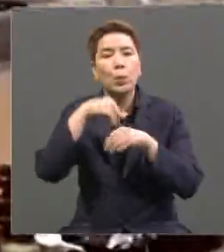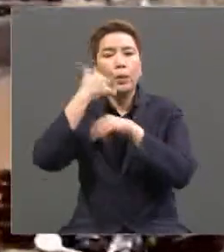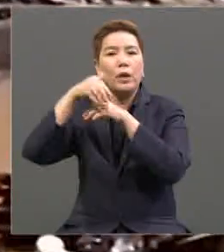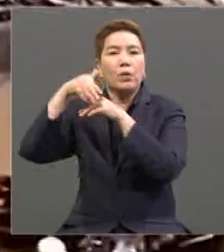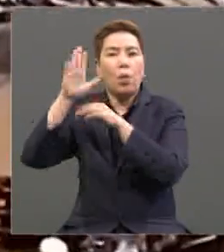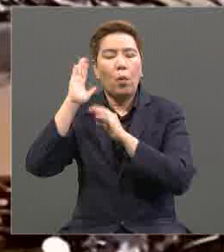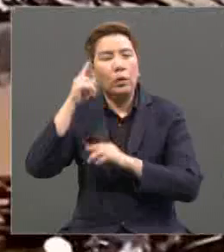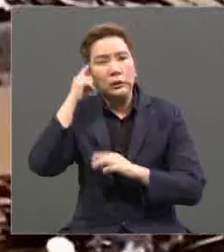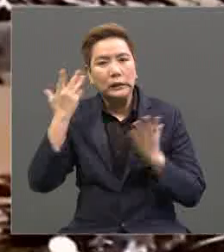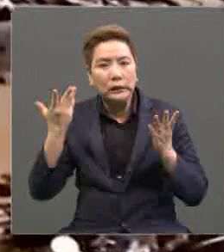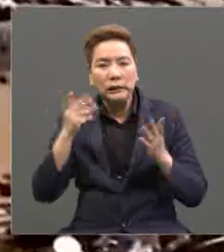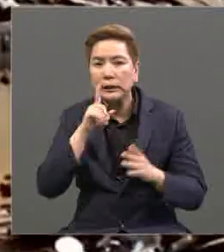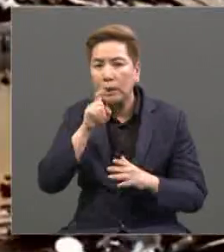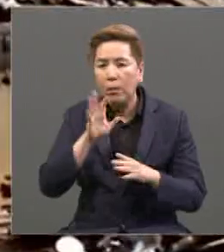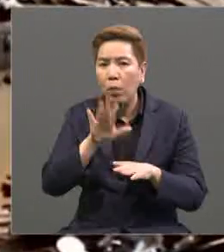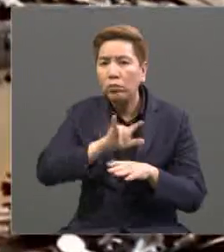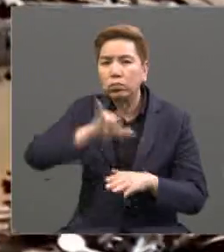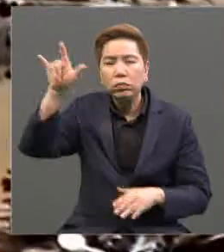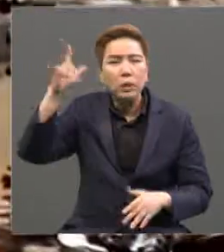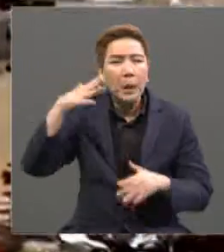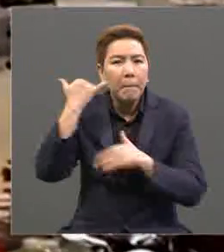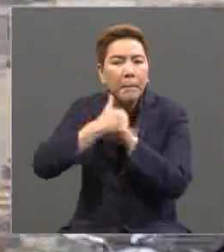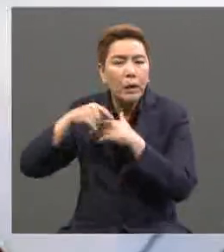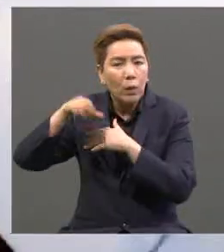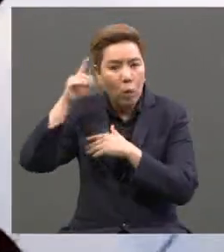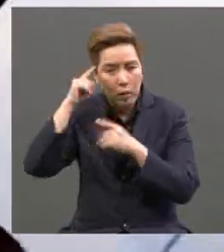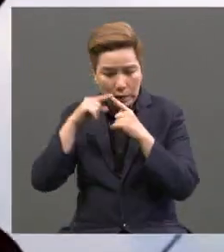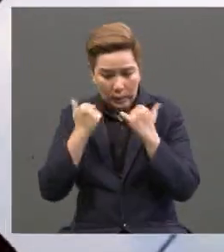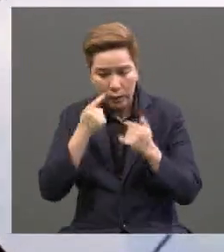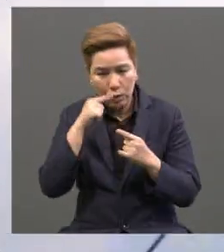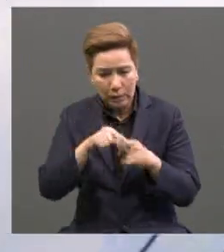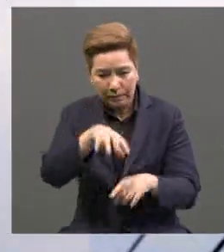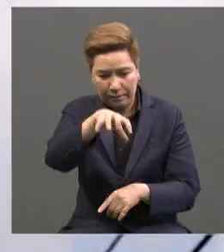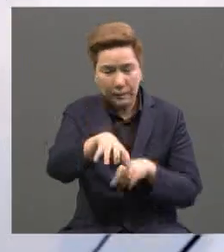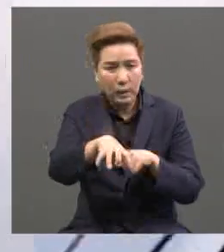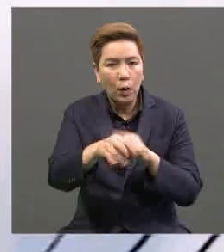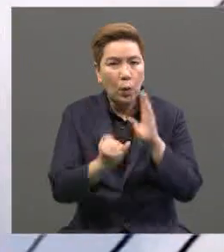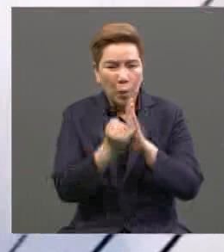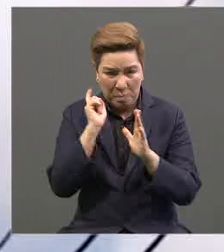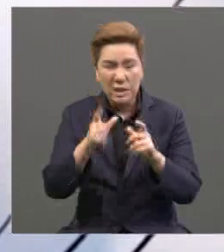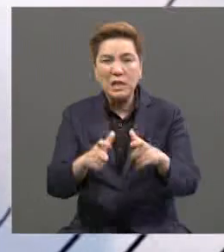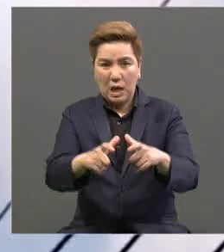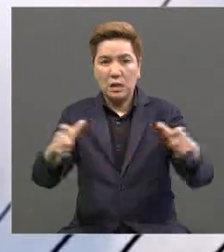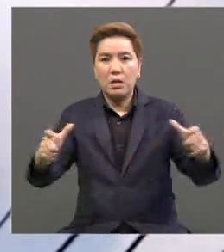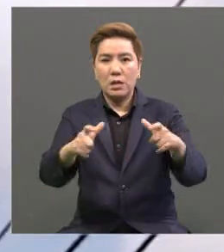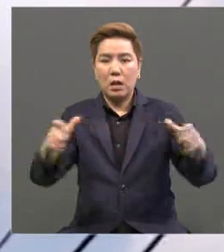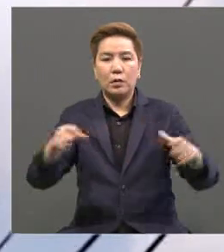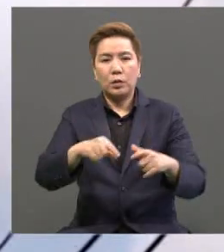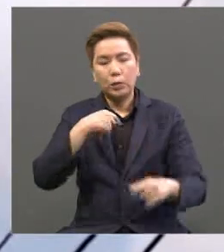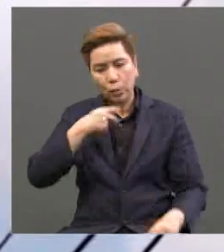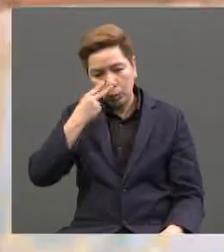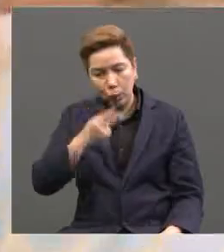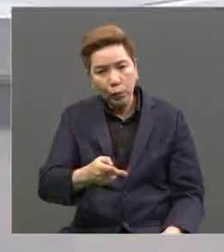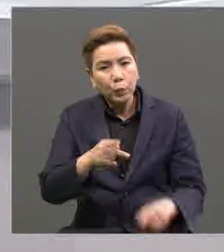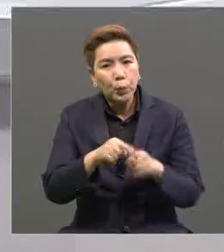ประเทศไงหลายคนกำลังสอบถามแล้วก็อยากรู้เหมือนกันว่าจริงๆแล้วเนี่ยสถานประกอบการดังกล่าวค่อนข้างใหญ่นะคะแล้วก็ต้องไปดูด้